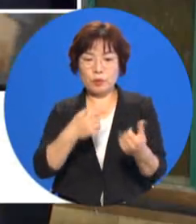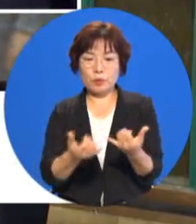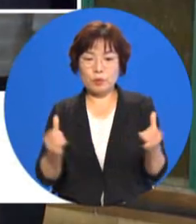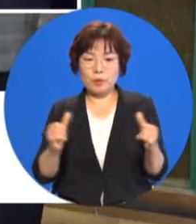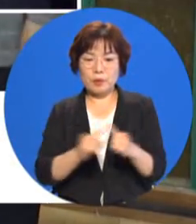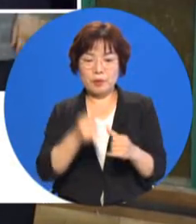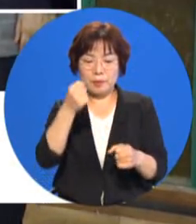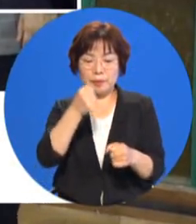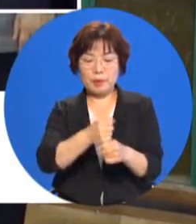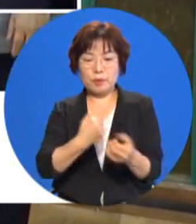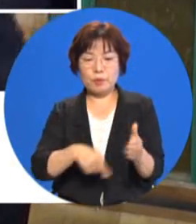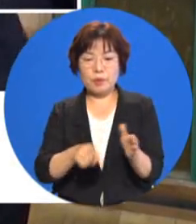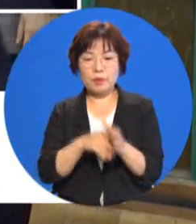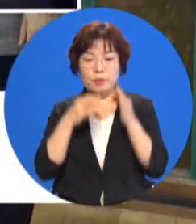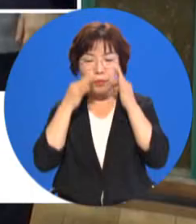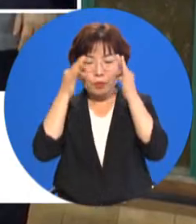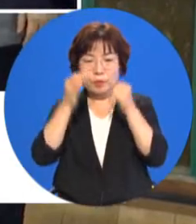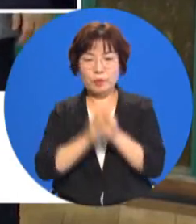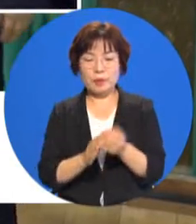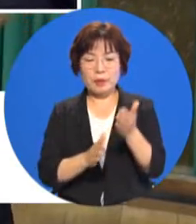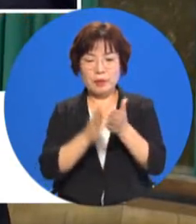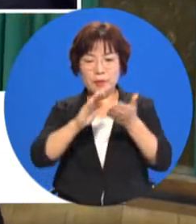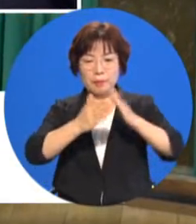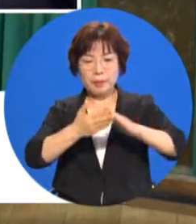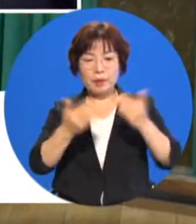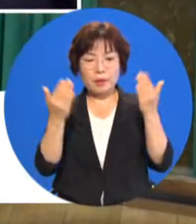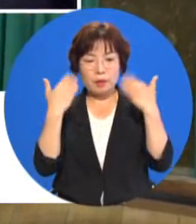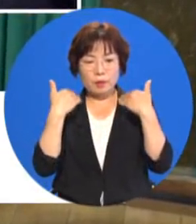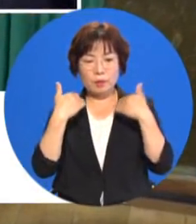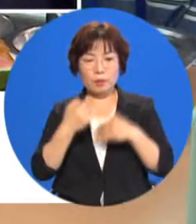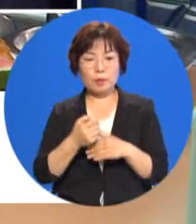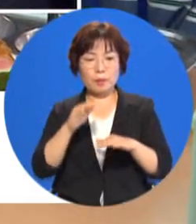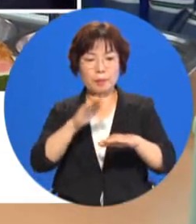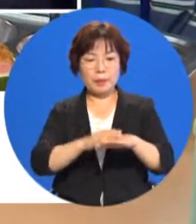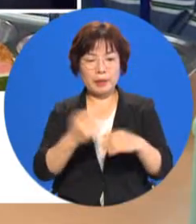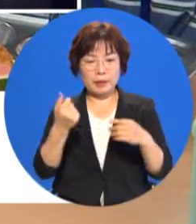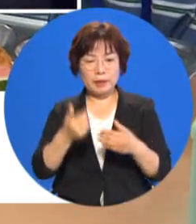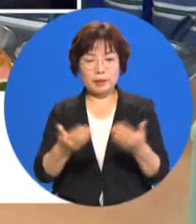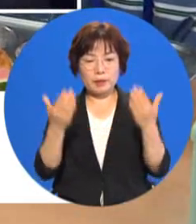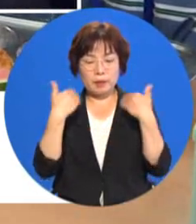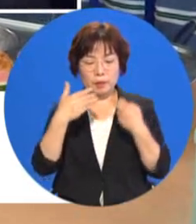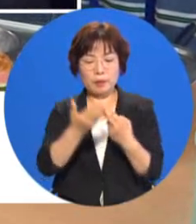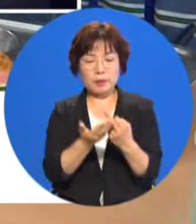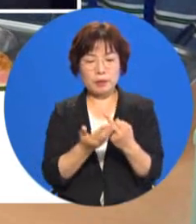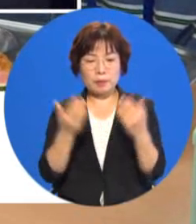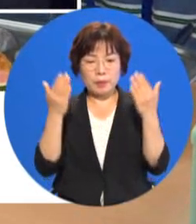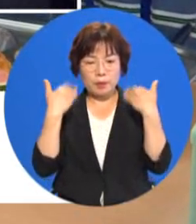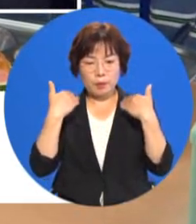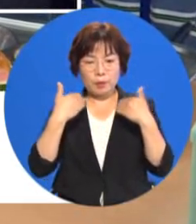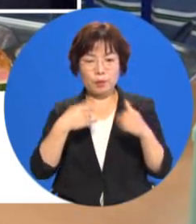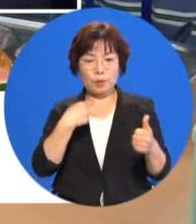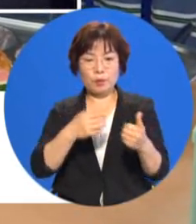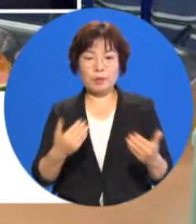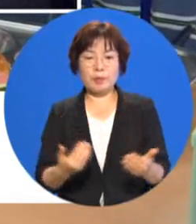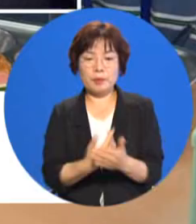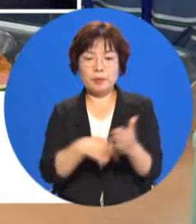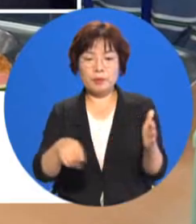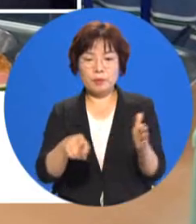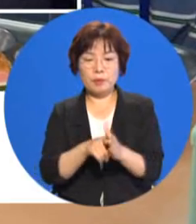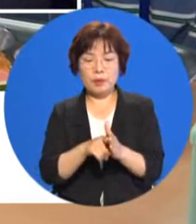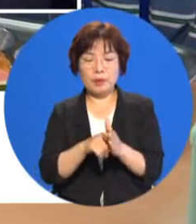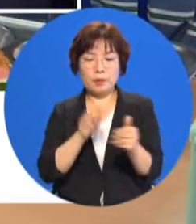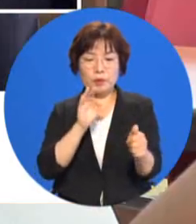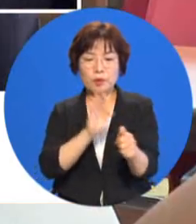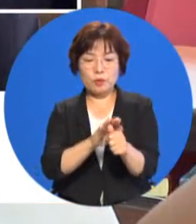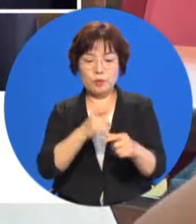공동체 형성에 노력하도록 하겠습니다. 원도심 학교, 농촌 작은 학교, 섬마을 학교